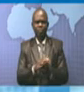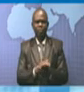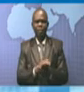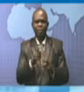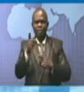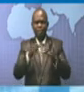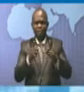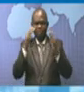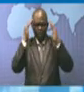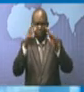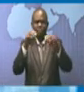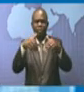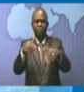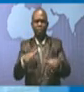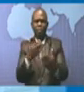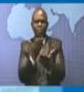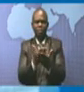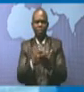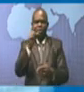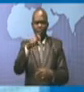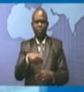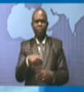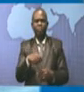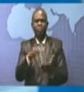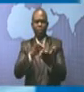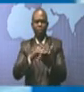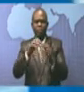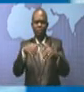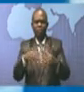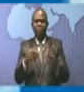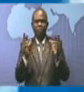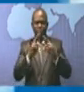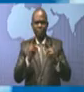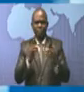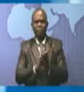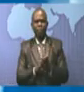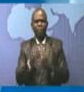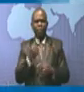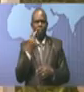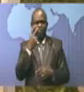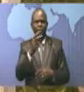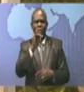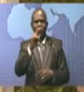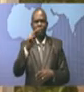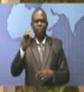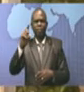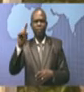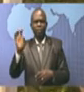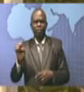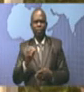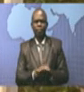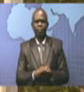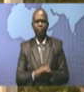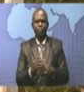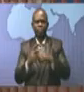d'engrais soient également disponibles pour ne pas compromettre la saison culturelle A. Innocent Twicked. Les provinces